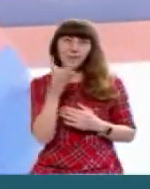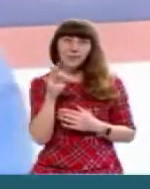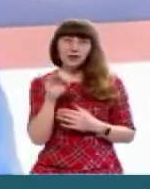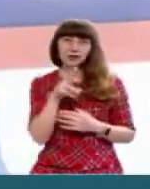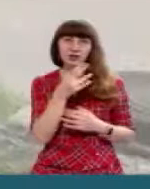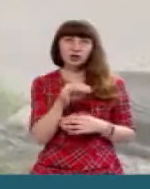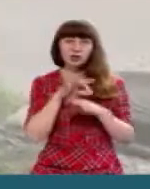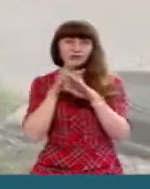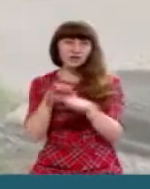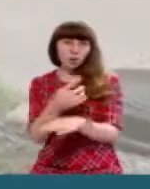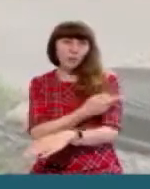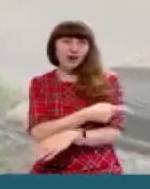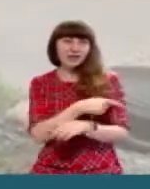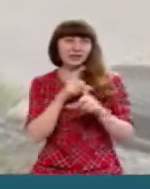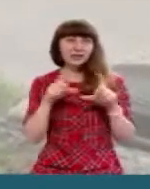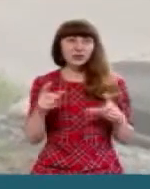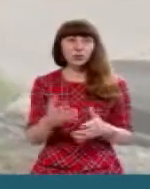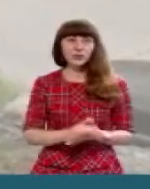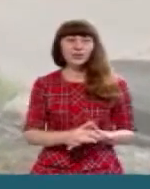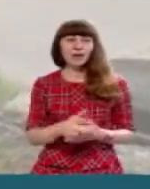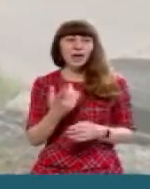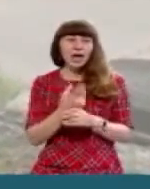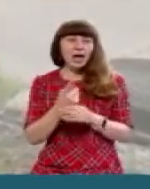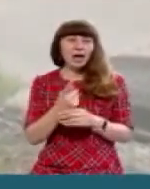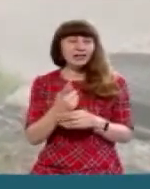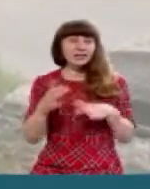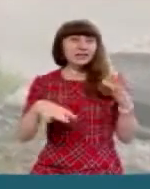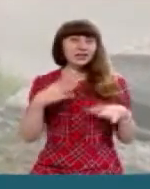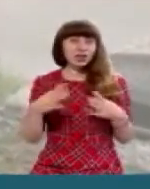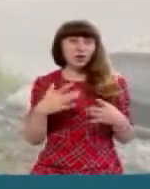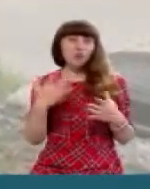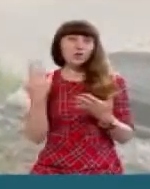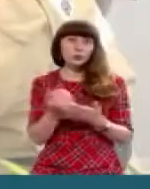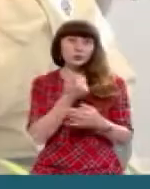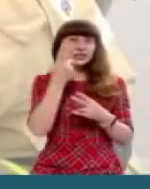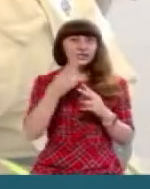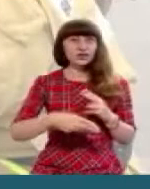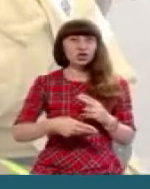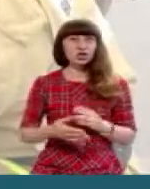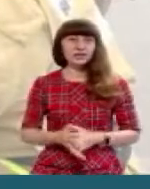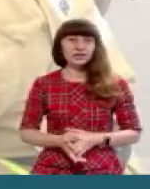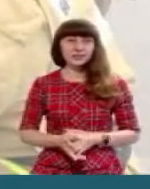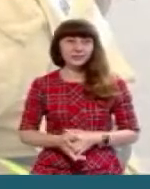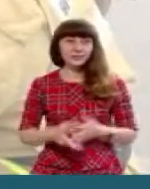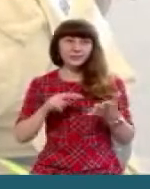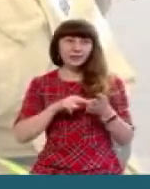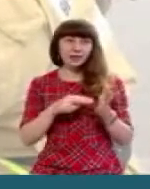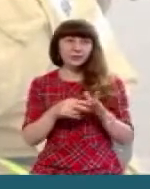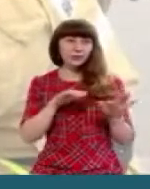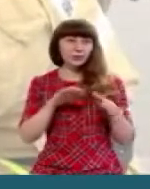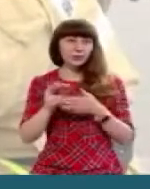везем больницу несмотря на сложности спасателям удалось успешно завершить учение и достичь конечной цели плановые мероприятия